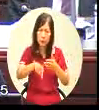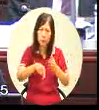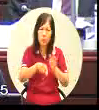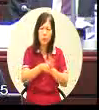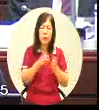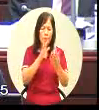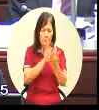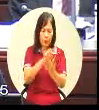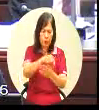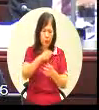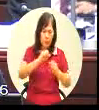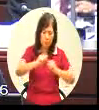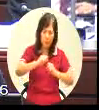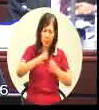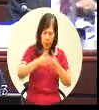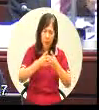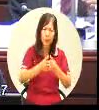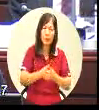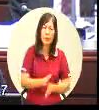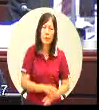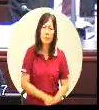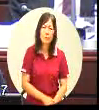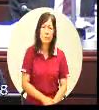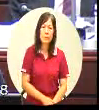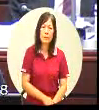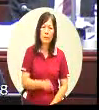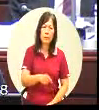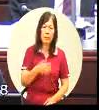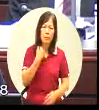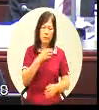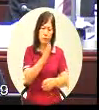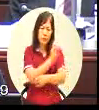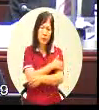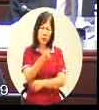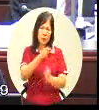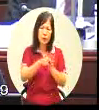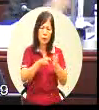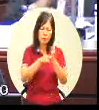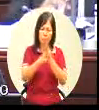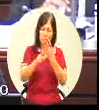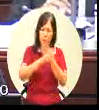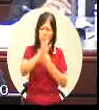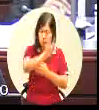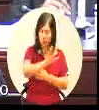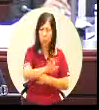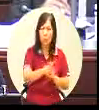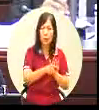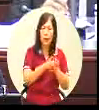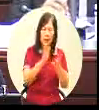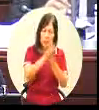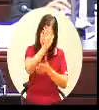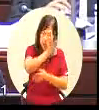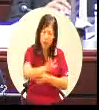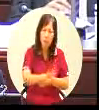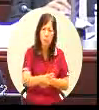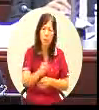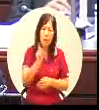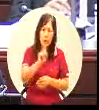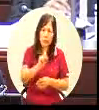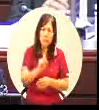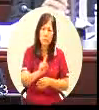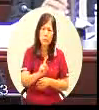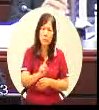要去面临的挑战。那我想交通局陈局长也是非常的专业，不管未来，整